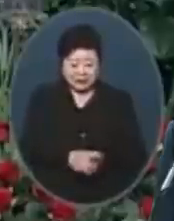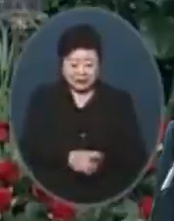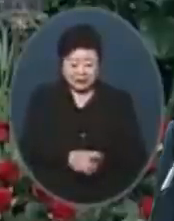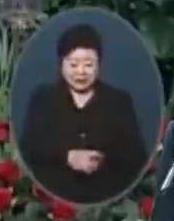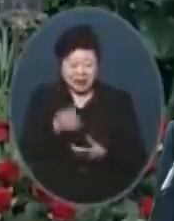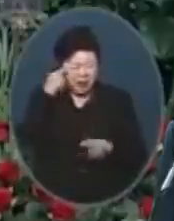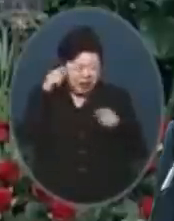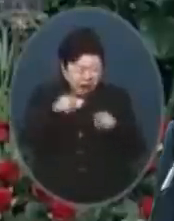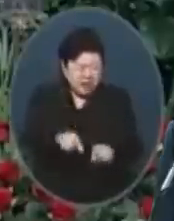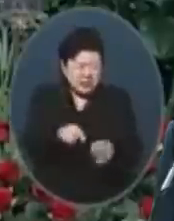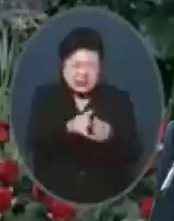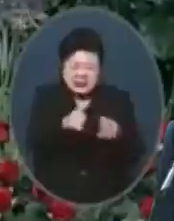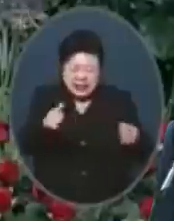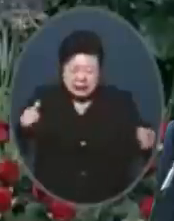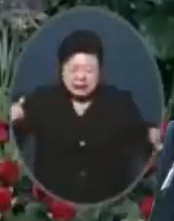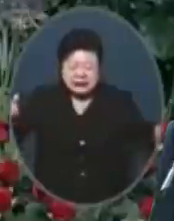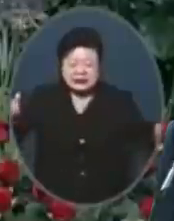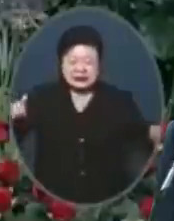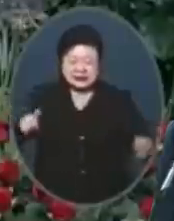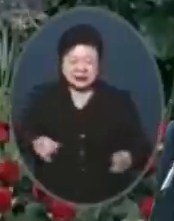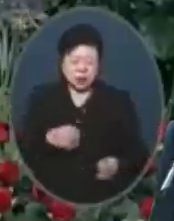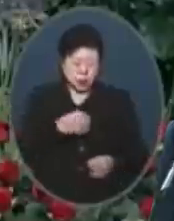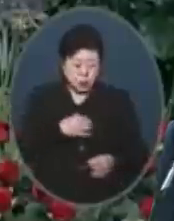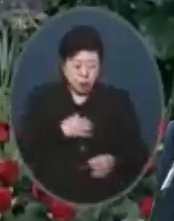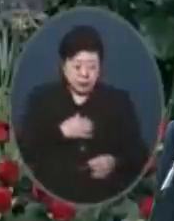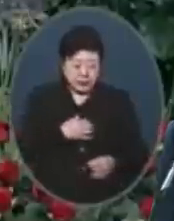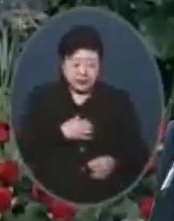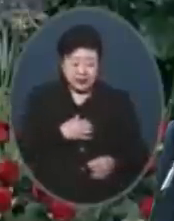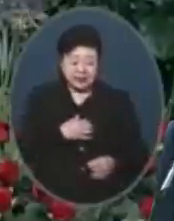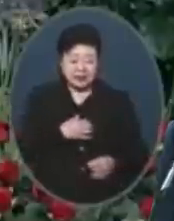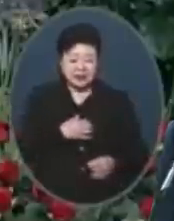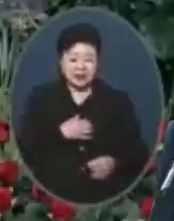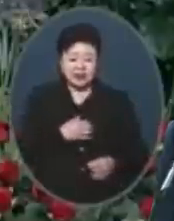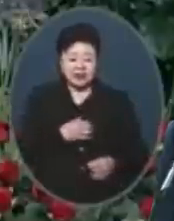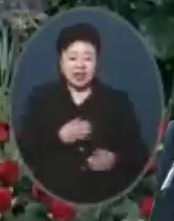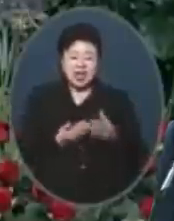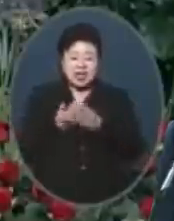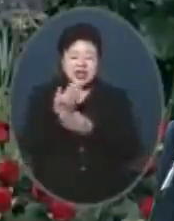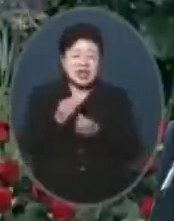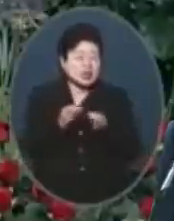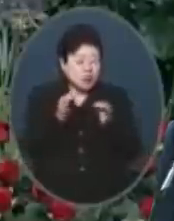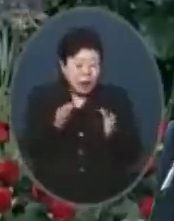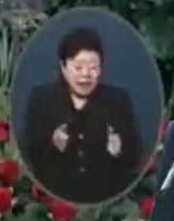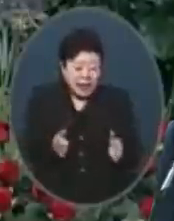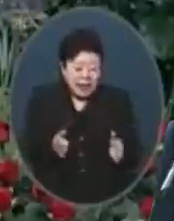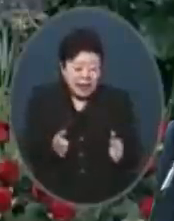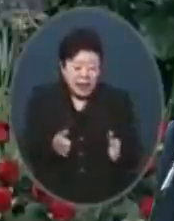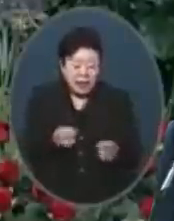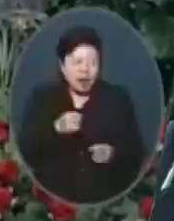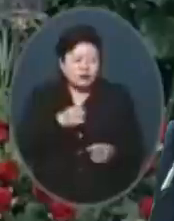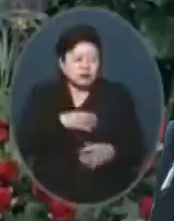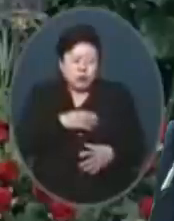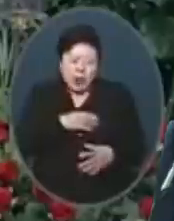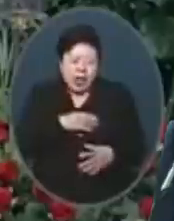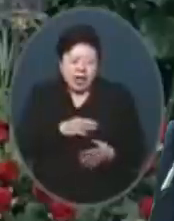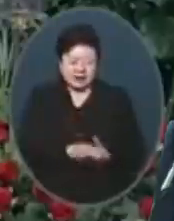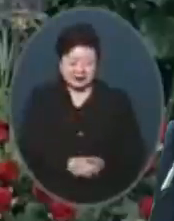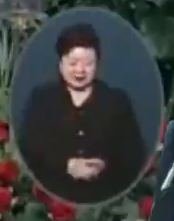어리석은 사람은 위험이 일어나고 있는 동안에 무서워합니다.